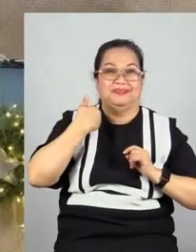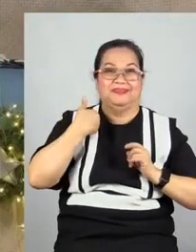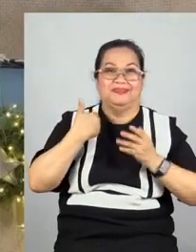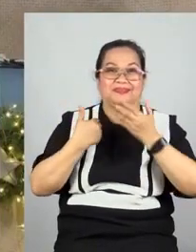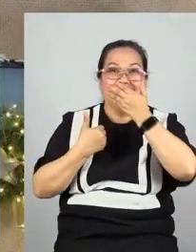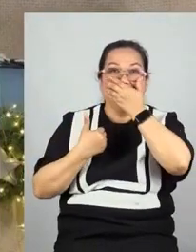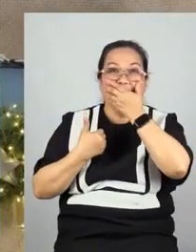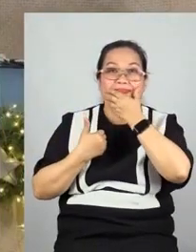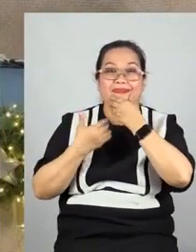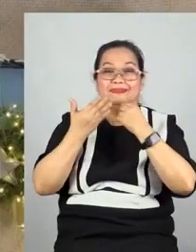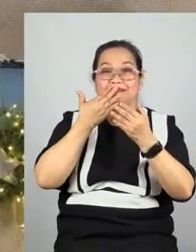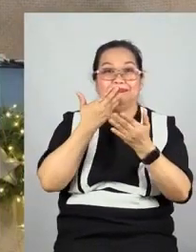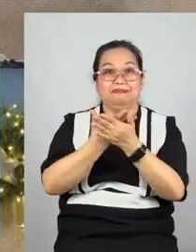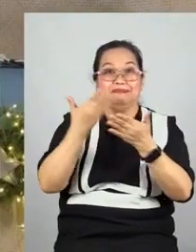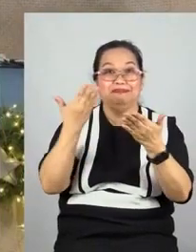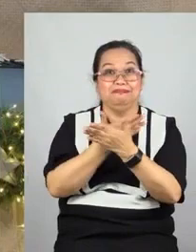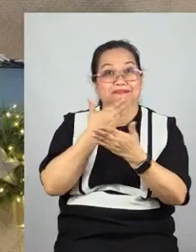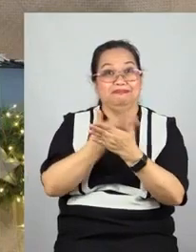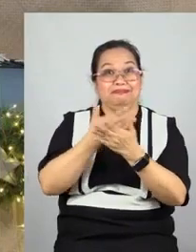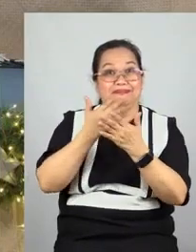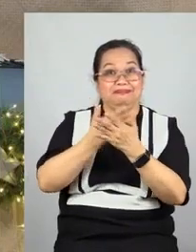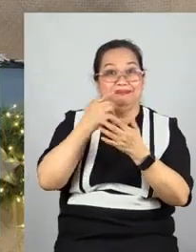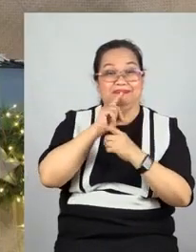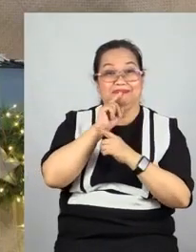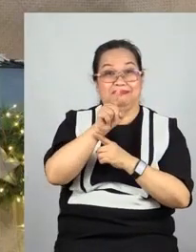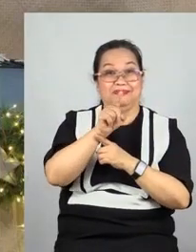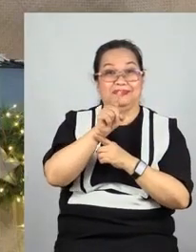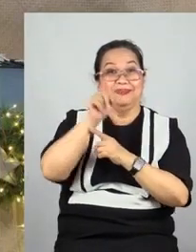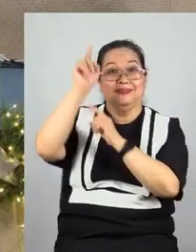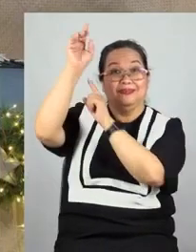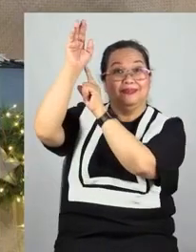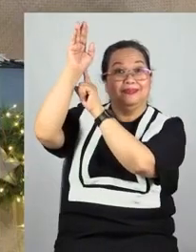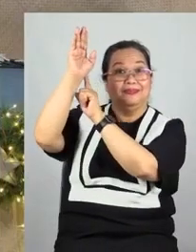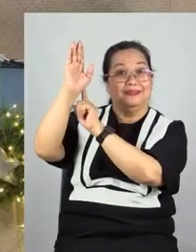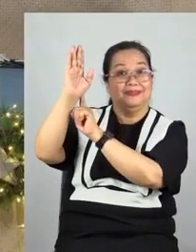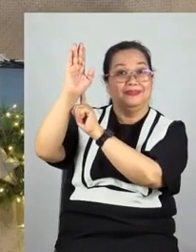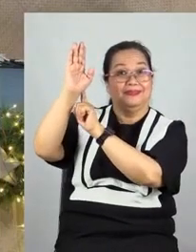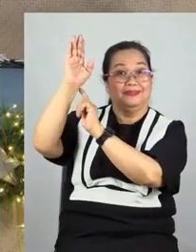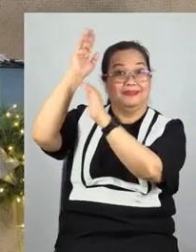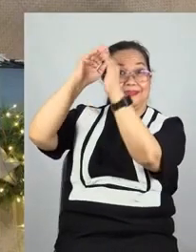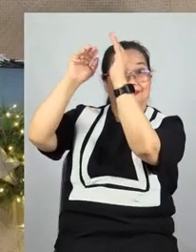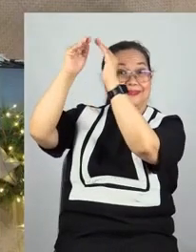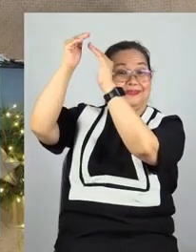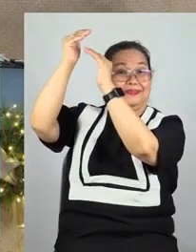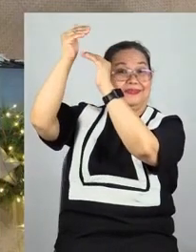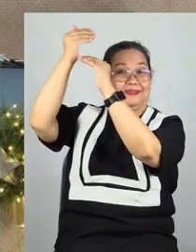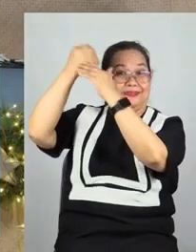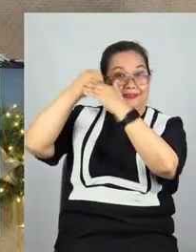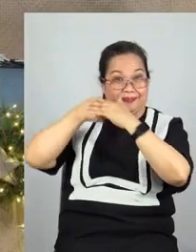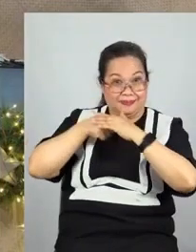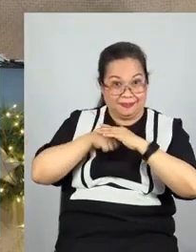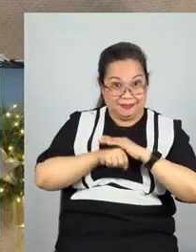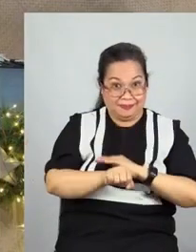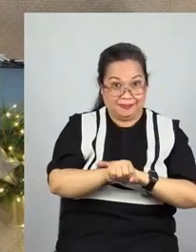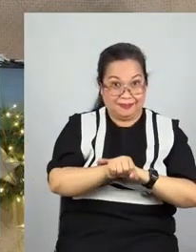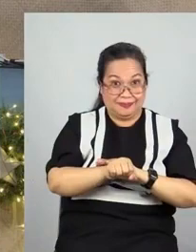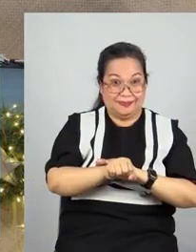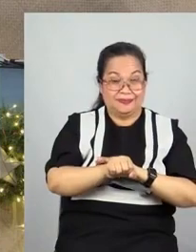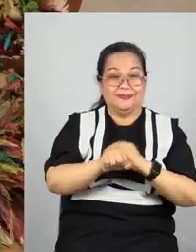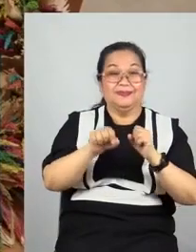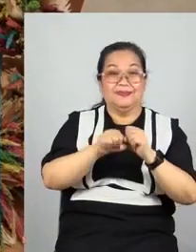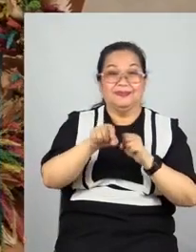napakagandang balita po nito, hindi ba? Na ang Diyos ng kalangitan ay nagpakumbaba para